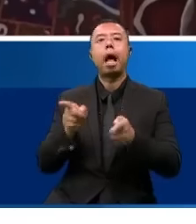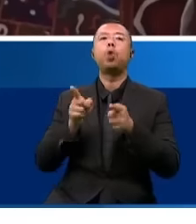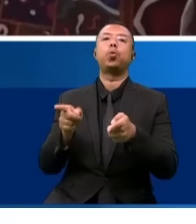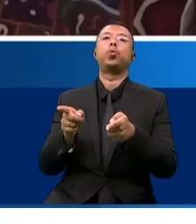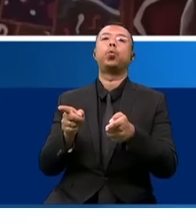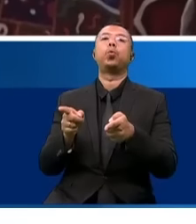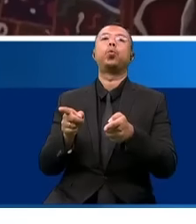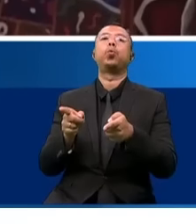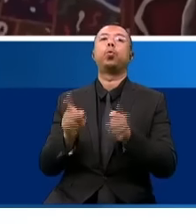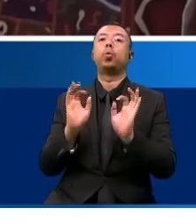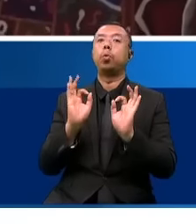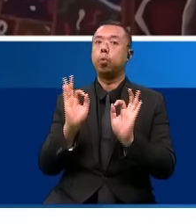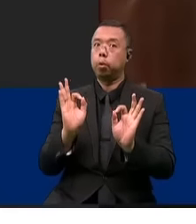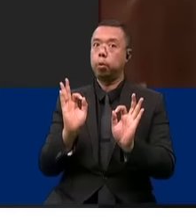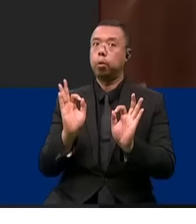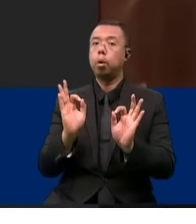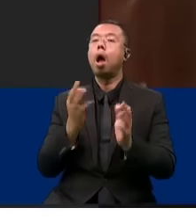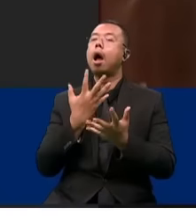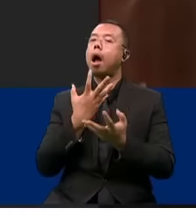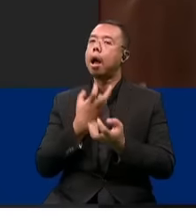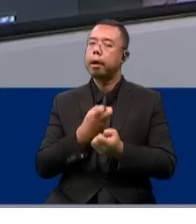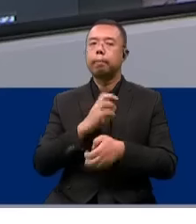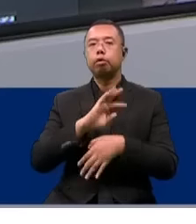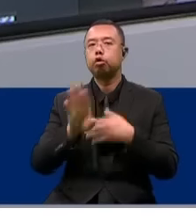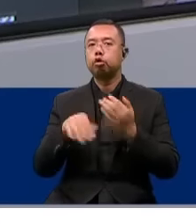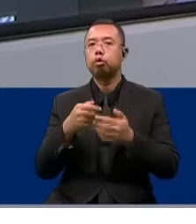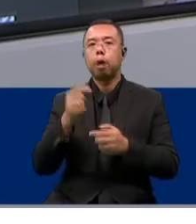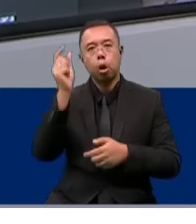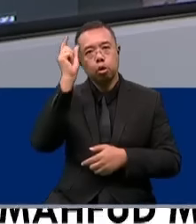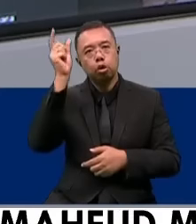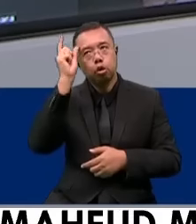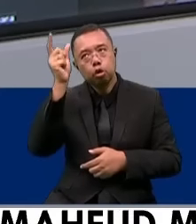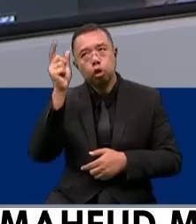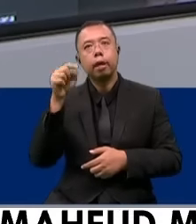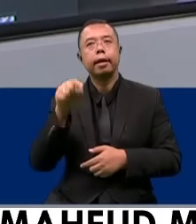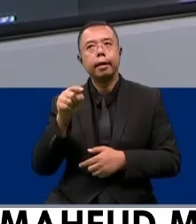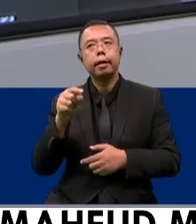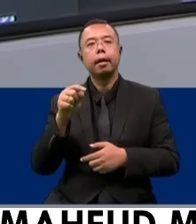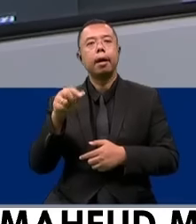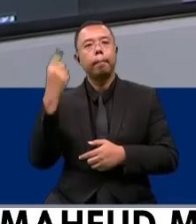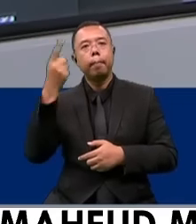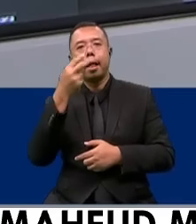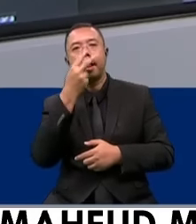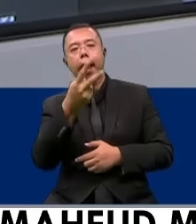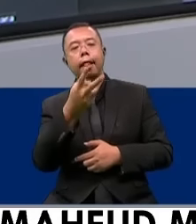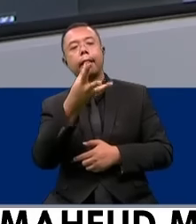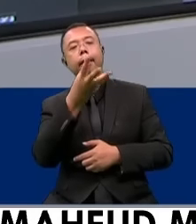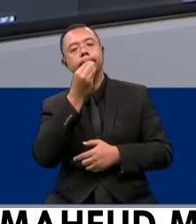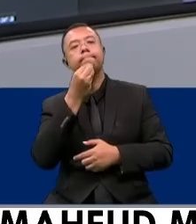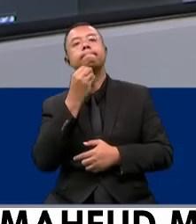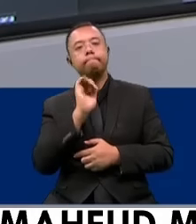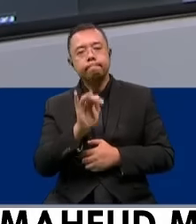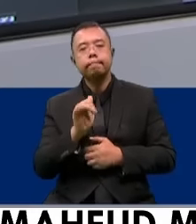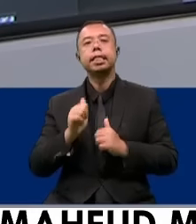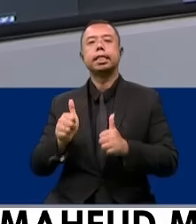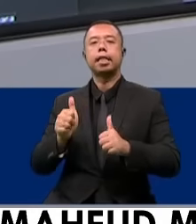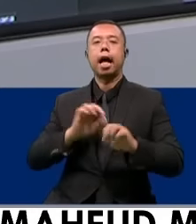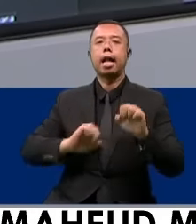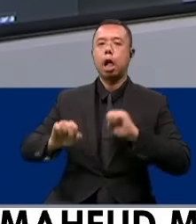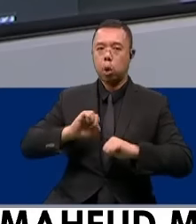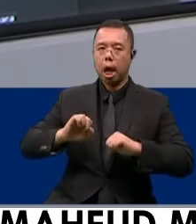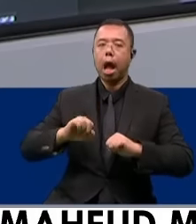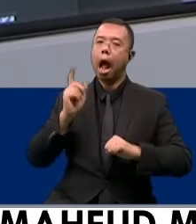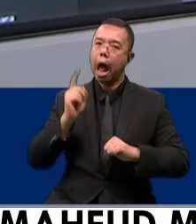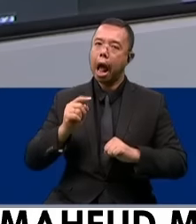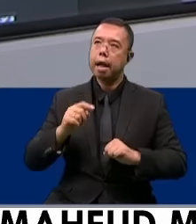itu baik kita harap apa yang Anda usulkan ini Tentunya diperhatikan juga oleh pemerintah Indonesia dan ada peran yang